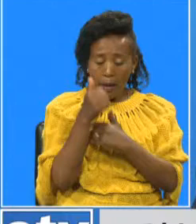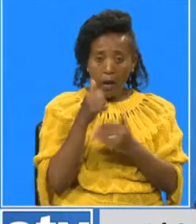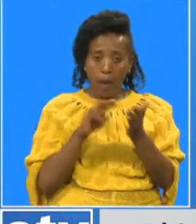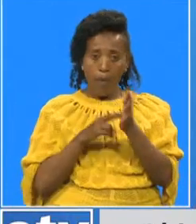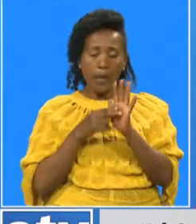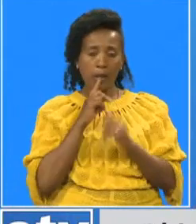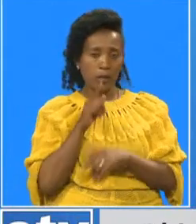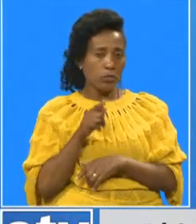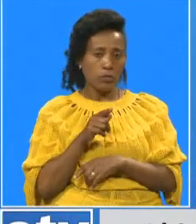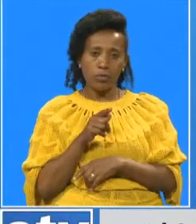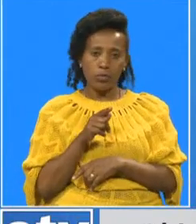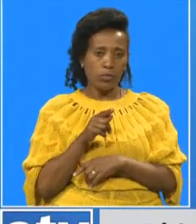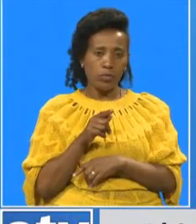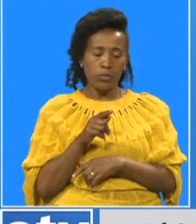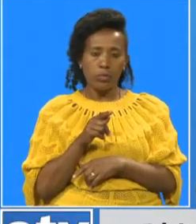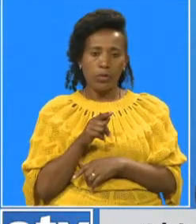ማለት